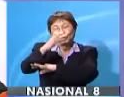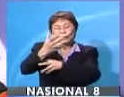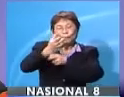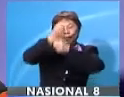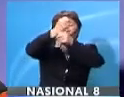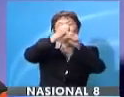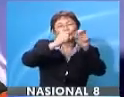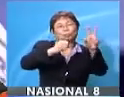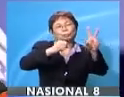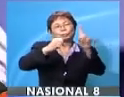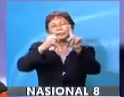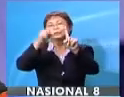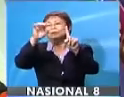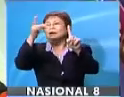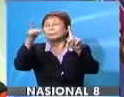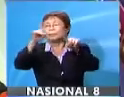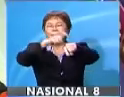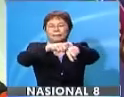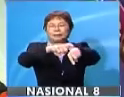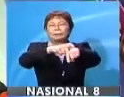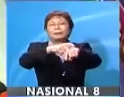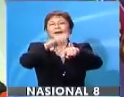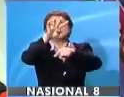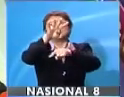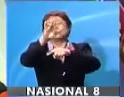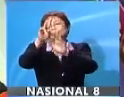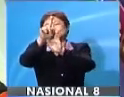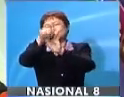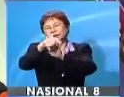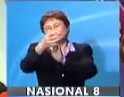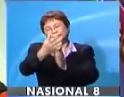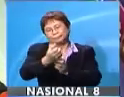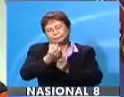mata 21-18 dalam masa 47 minit.